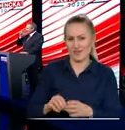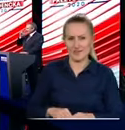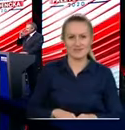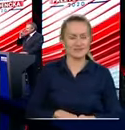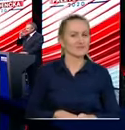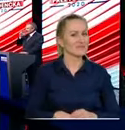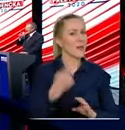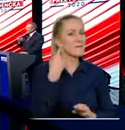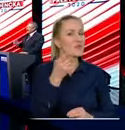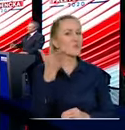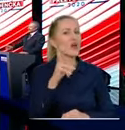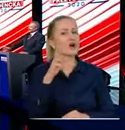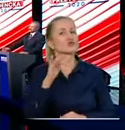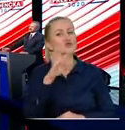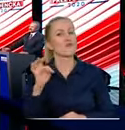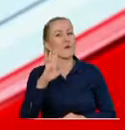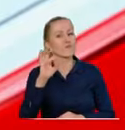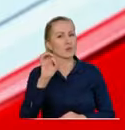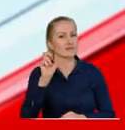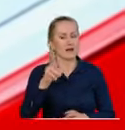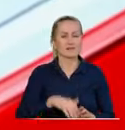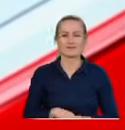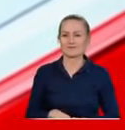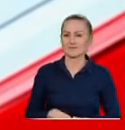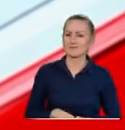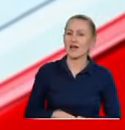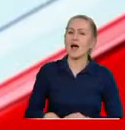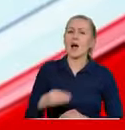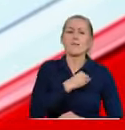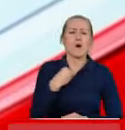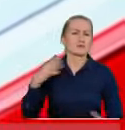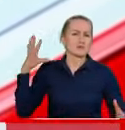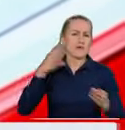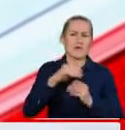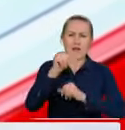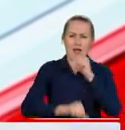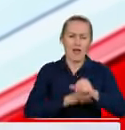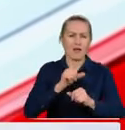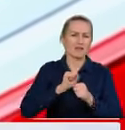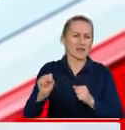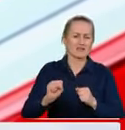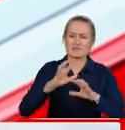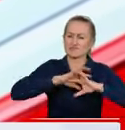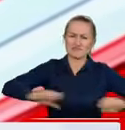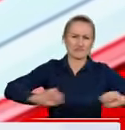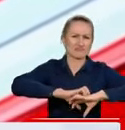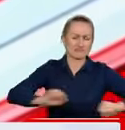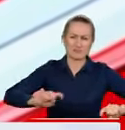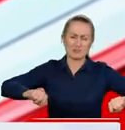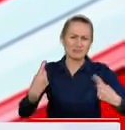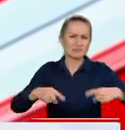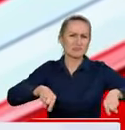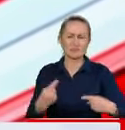I minuta dla Krzysztofa Bosaka. Polska od lat rozrywana jest jałowym, niszczącym konfliktem